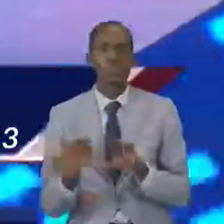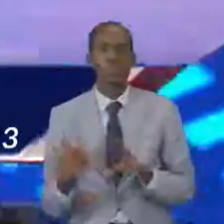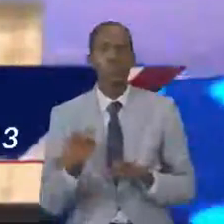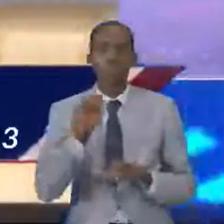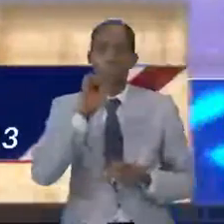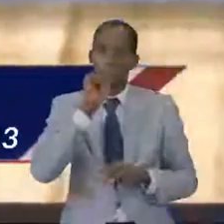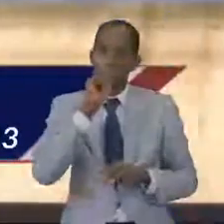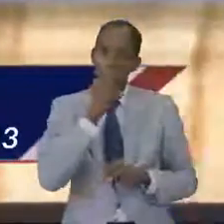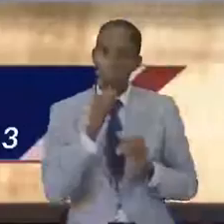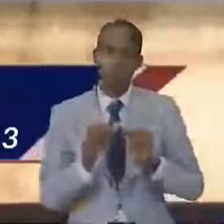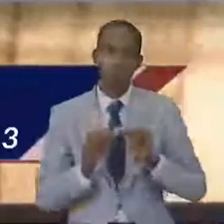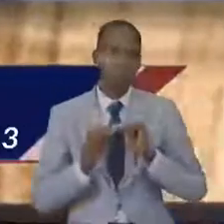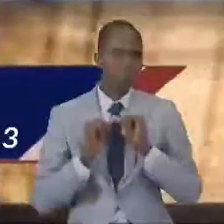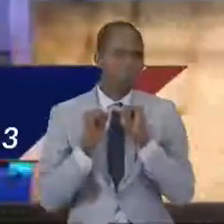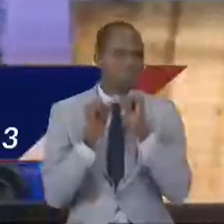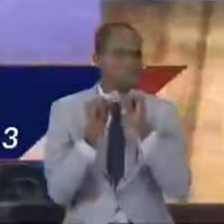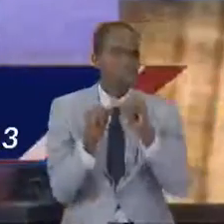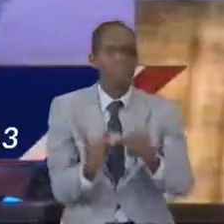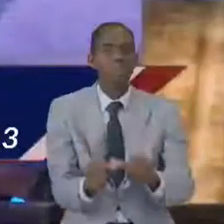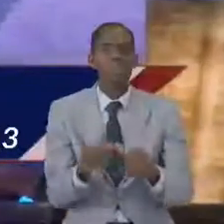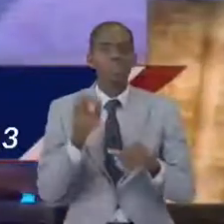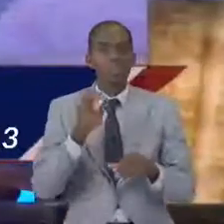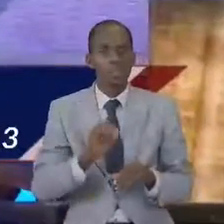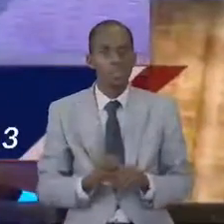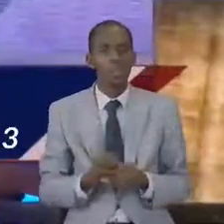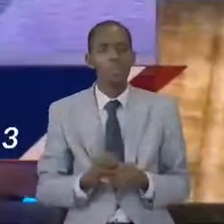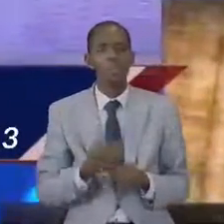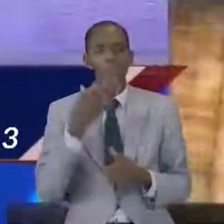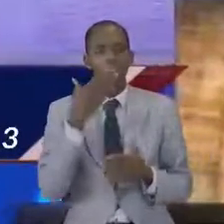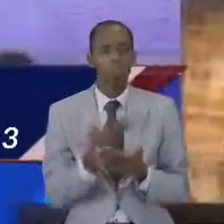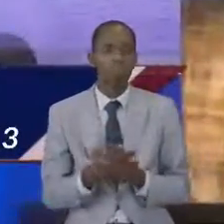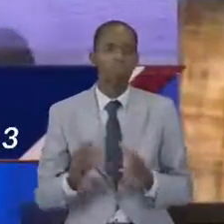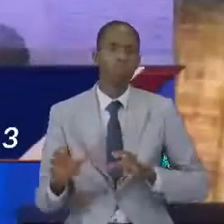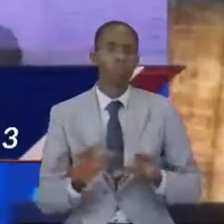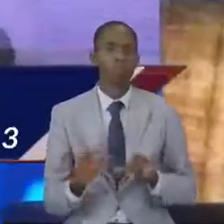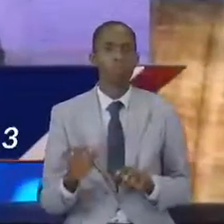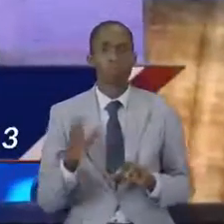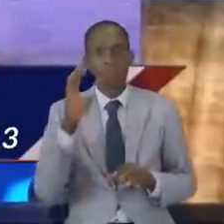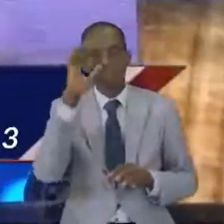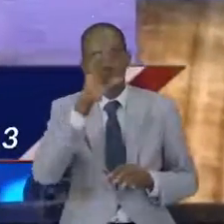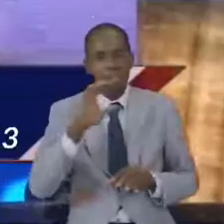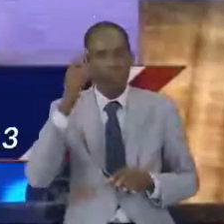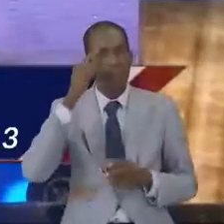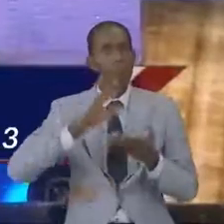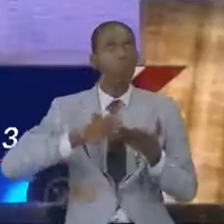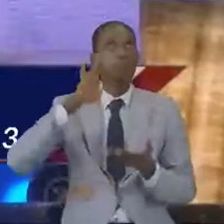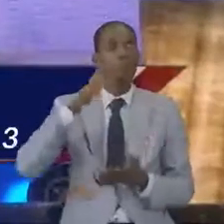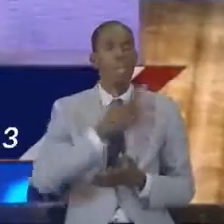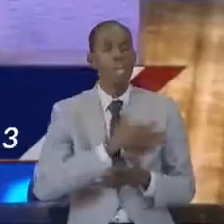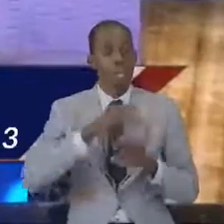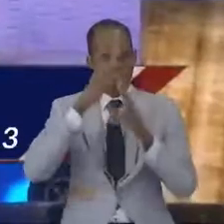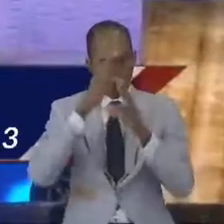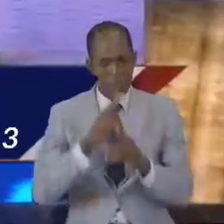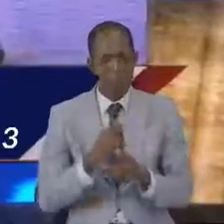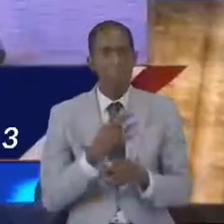romain chapitre 2 il dit devant continuer dans à faire réserve réservant la vie